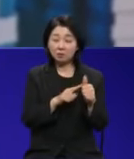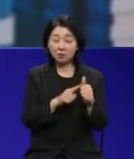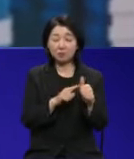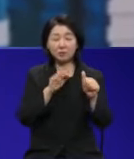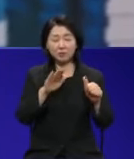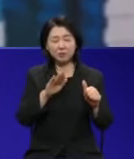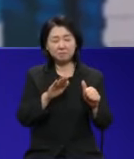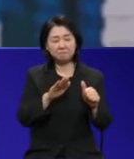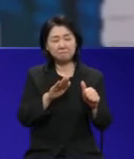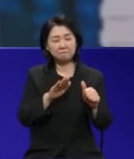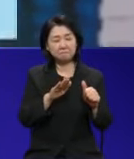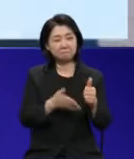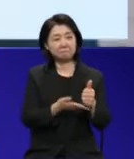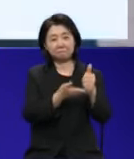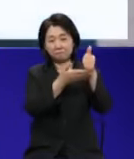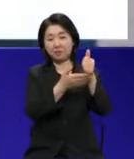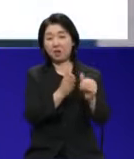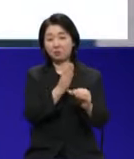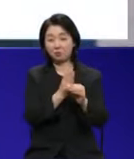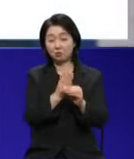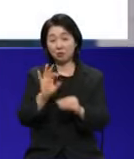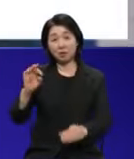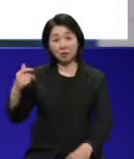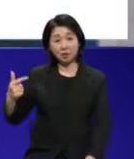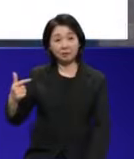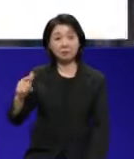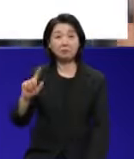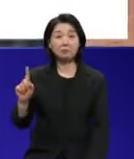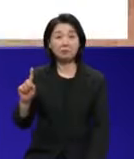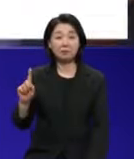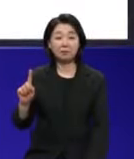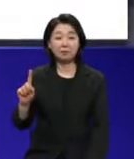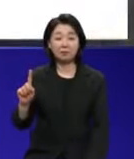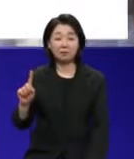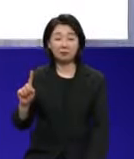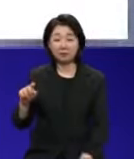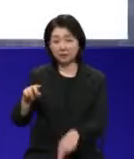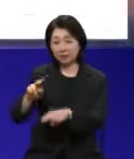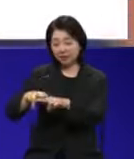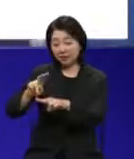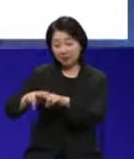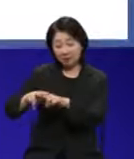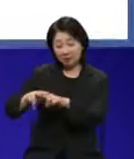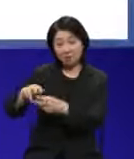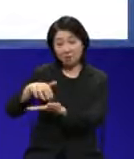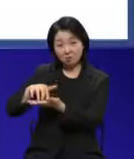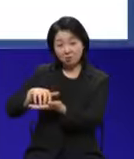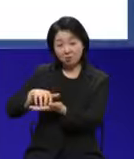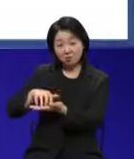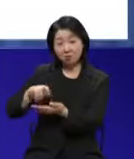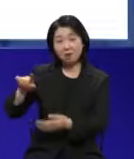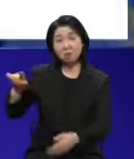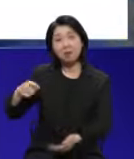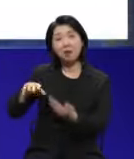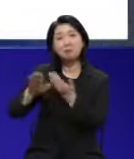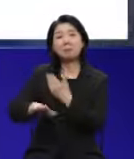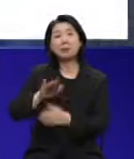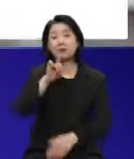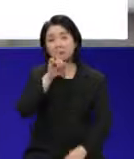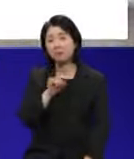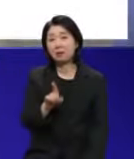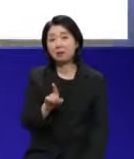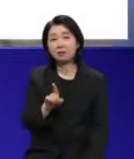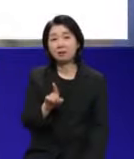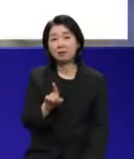상당히 올라갔고요 한동훈 비대 위원장 같은 경우 는 사실은 백석 그 출구 조사가 나왔을 때만 해도 석도 안 된다이 경우는